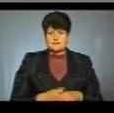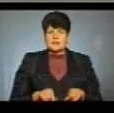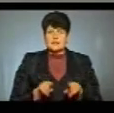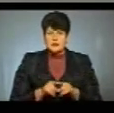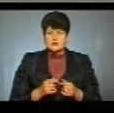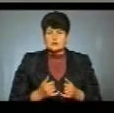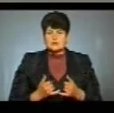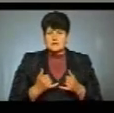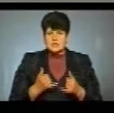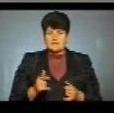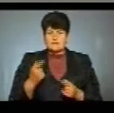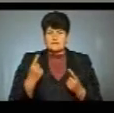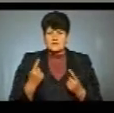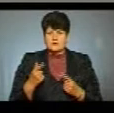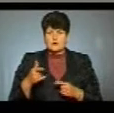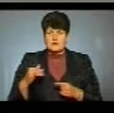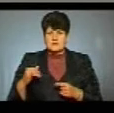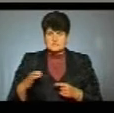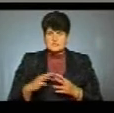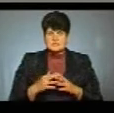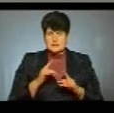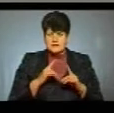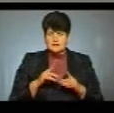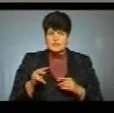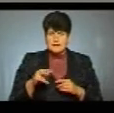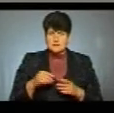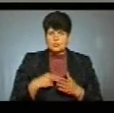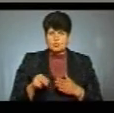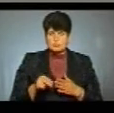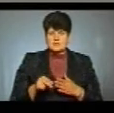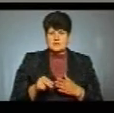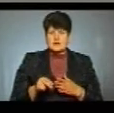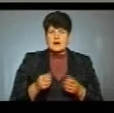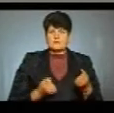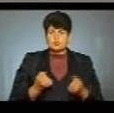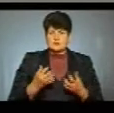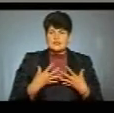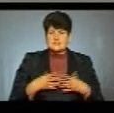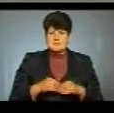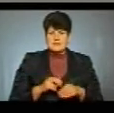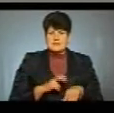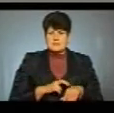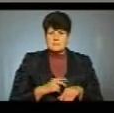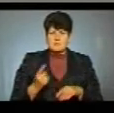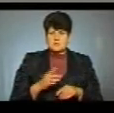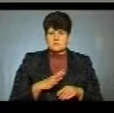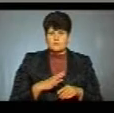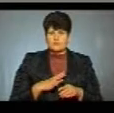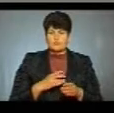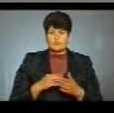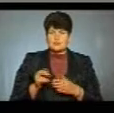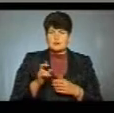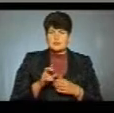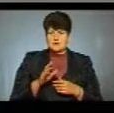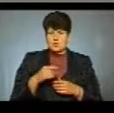завдяки Великогаївській сільській раді у нас в липні закуплено автомобіль для сімейних лікарів. Це вже другий автомобіль, перший був в березні від обласної